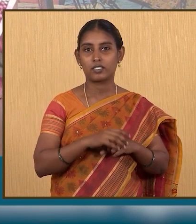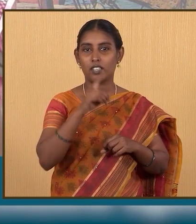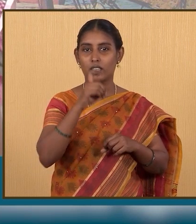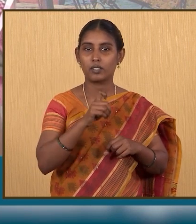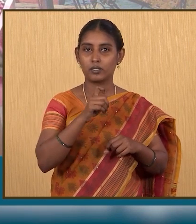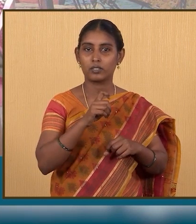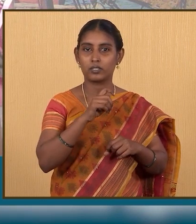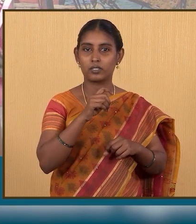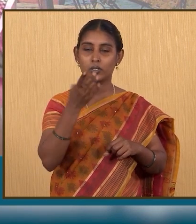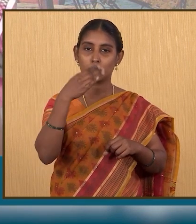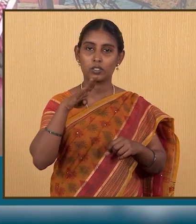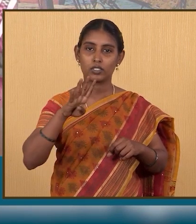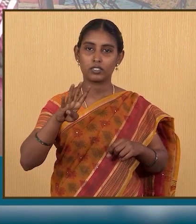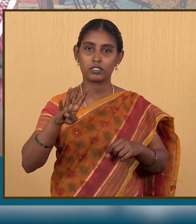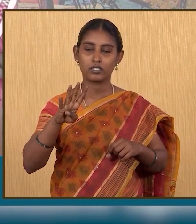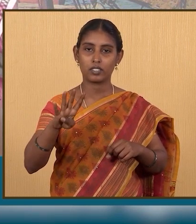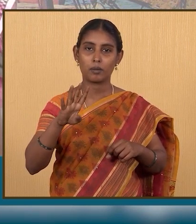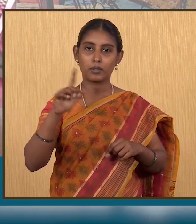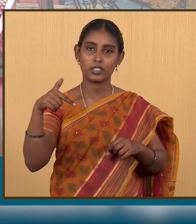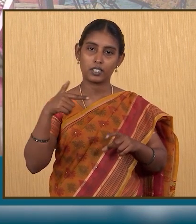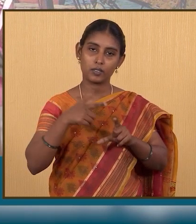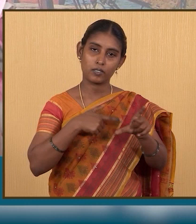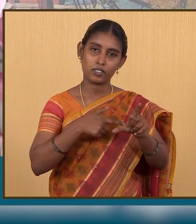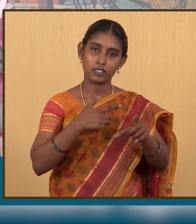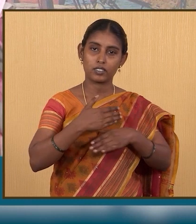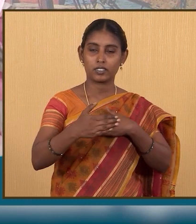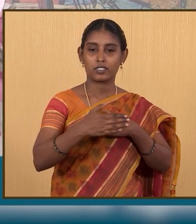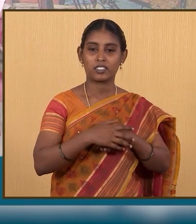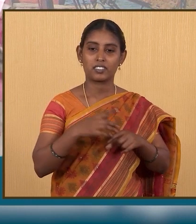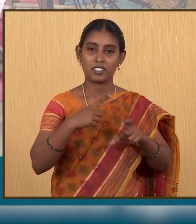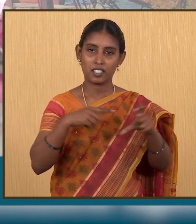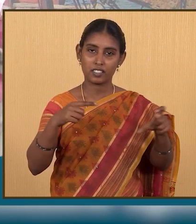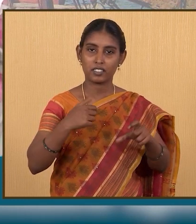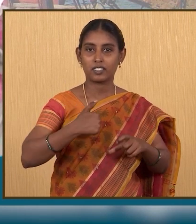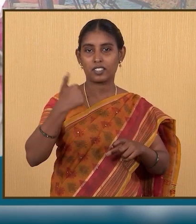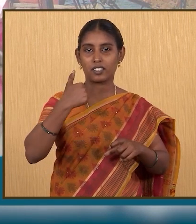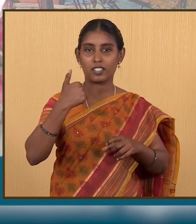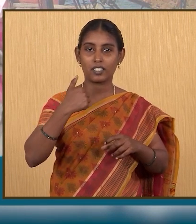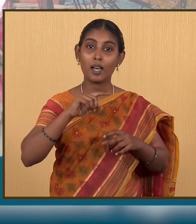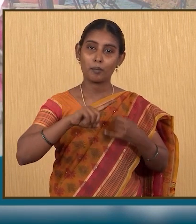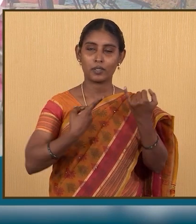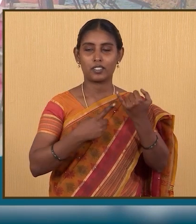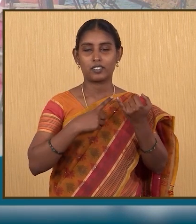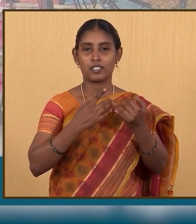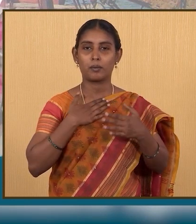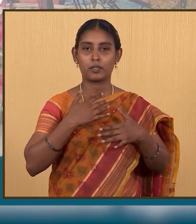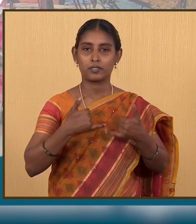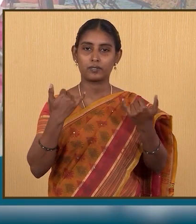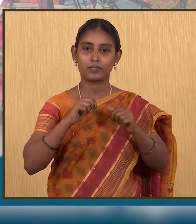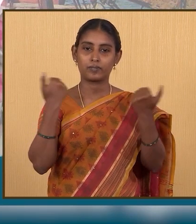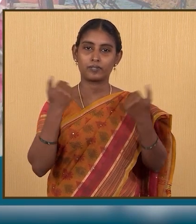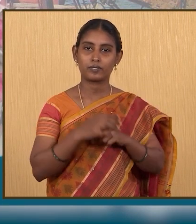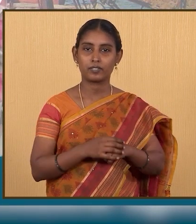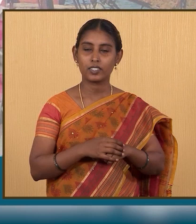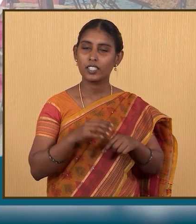1947 நமக்கு சுதந்திரம் வாங்குகிற வரைக்குமே அவங்களோட ஆட்சி தான் இருக்கும். இது வரைக்கும் நம்ம ஆங்கிலேயர்களோட வருகை பற்றி பார்த்தோம். அவங்க எப்படி